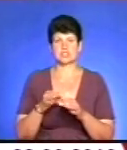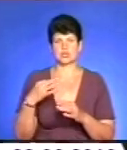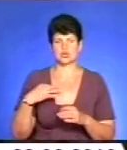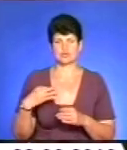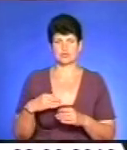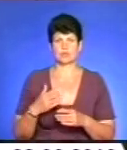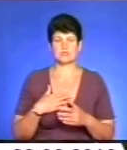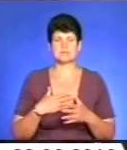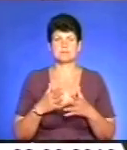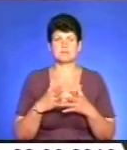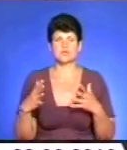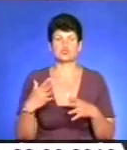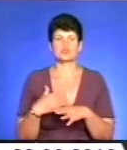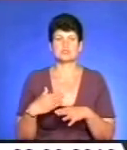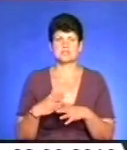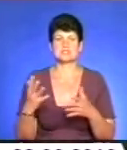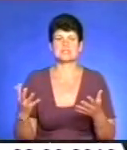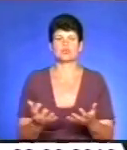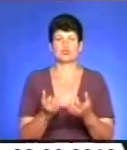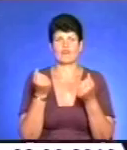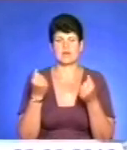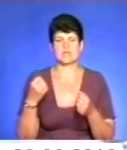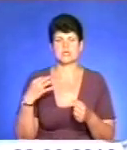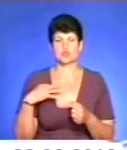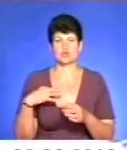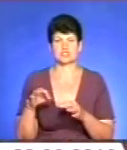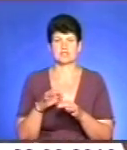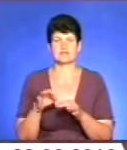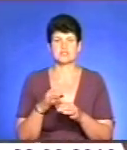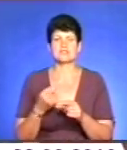більшу частину врятували сорочки вишиті. Це є життя. Я в це вірю.